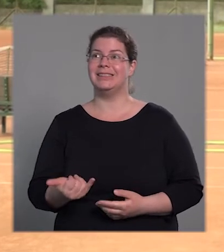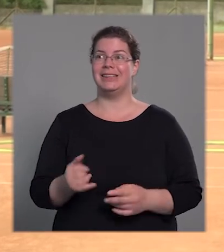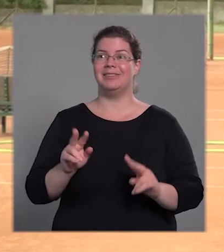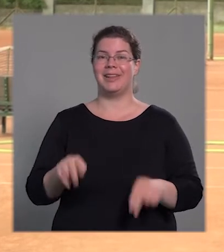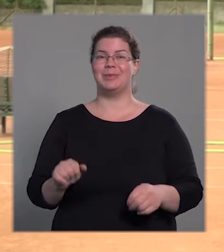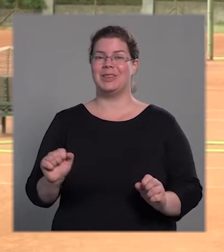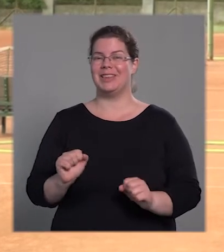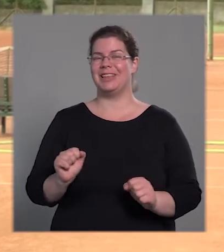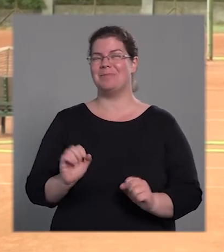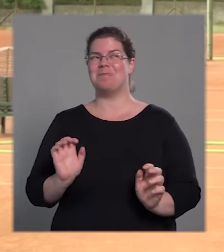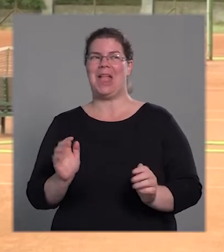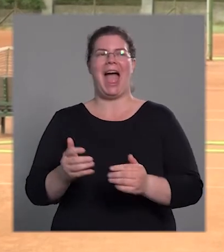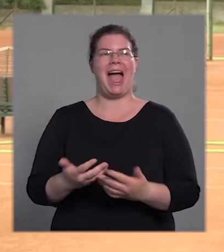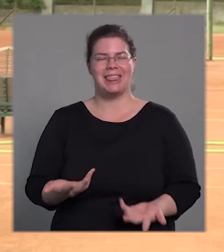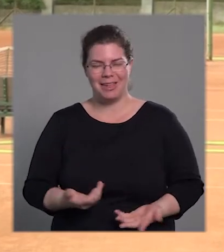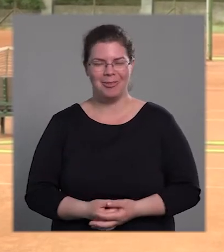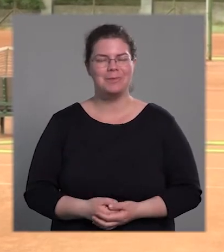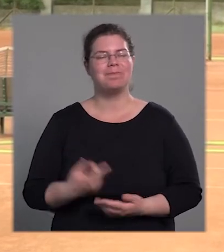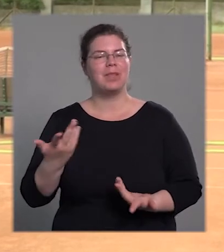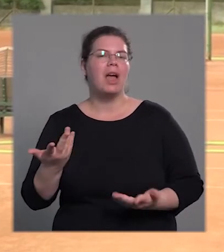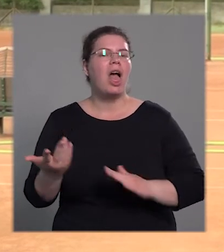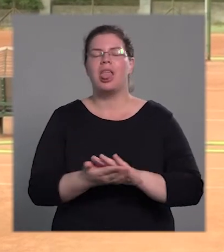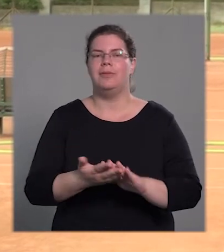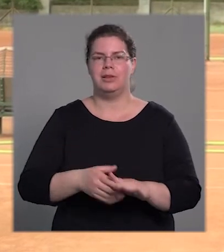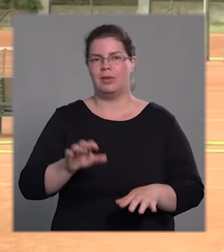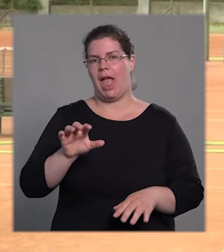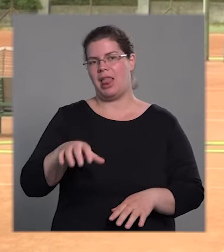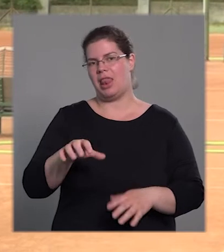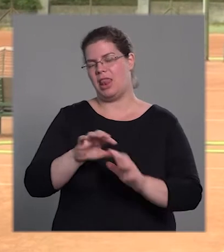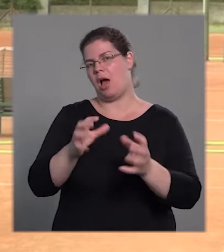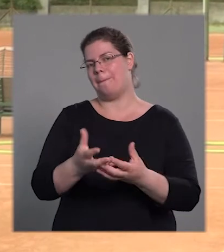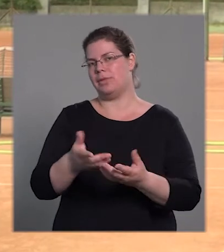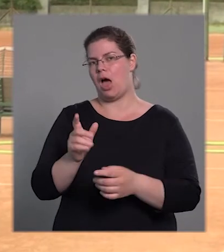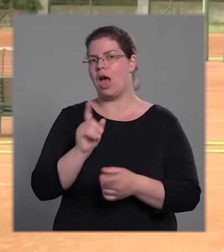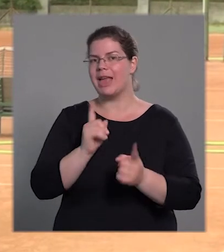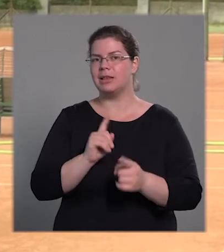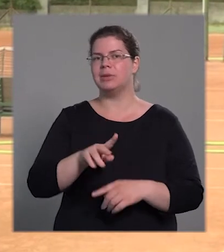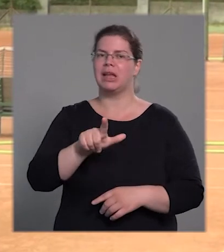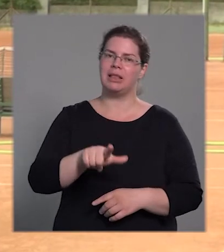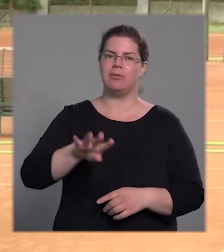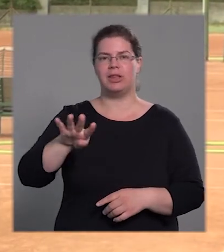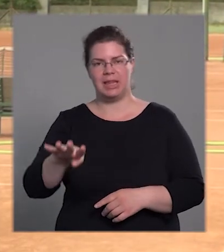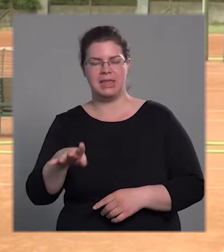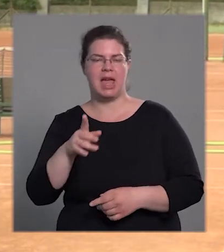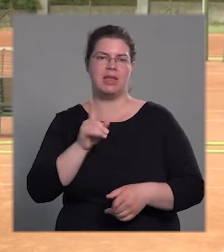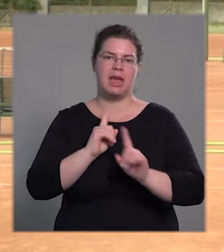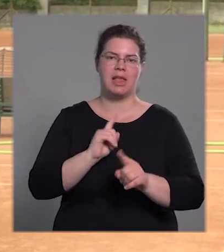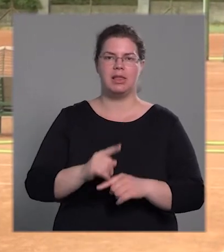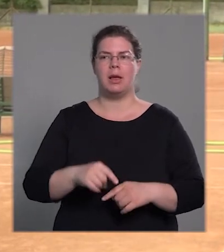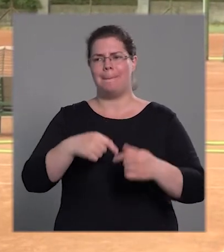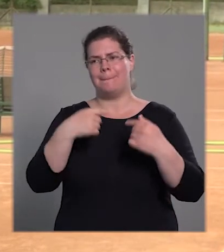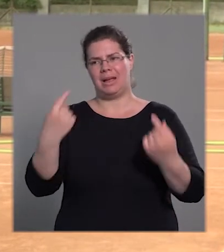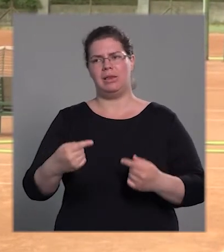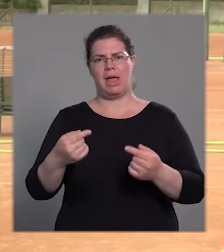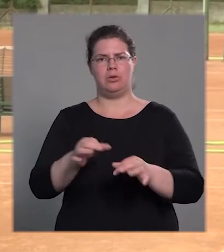átfogó. Ez egy alapvetően egy labdajáték, amit ketten vagy négyen játszanak, egy meghatározott méretű pályán. Nagyon